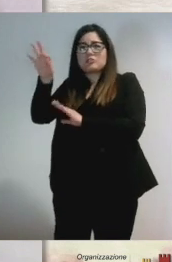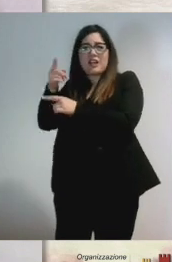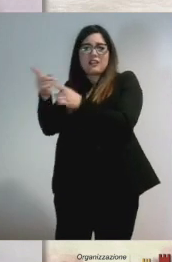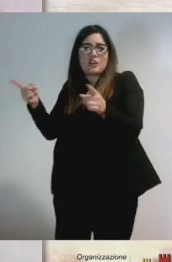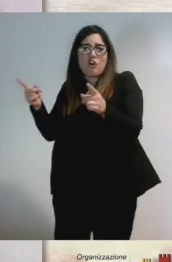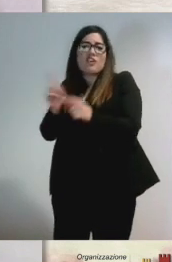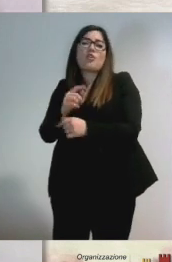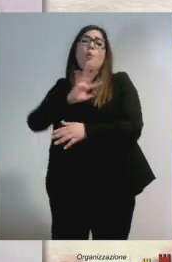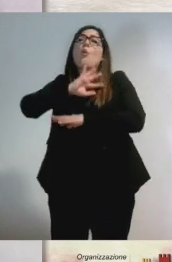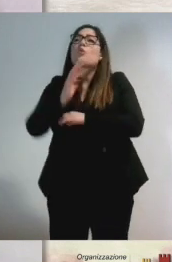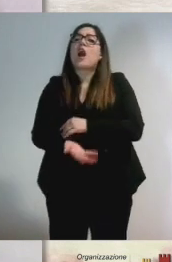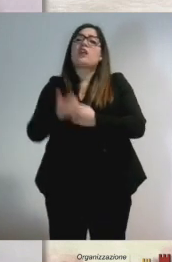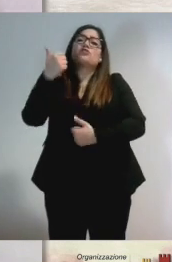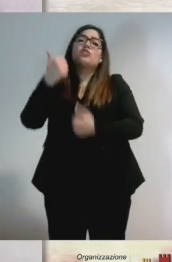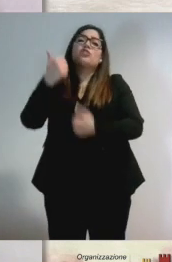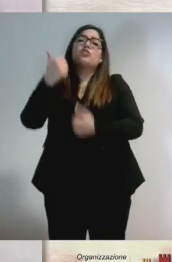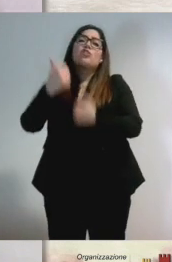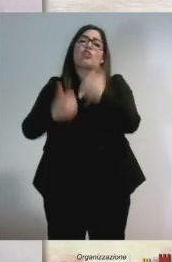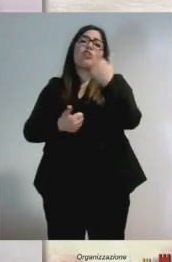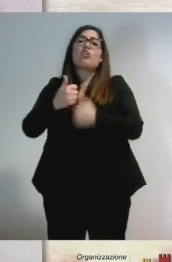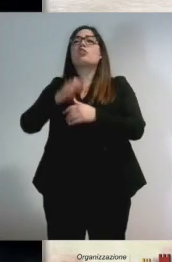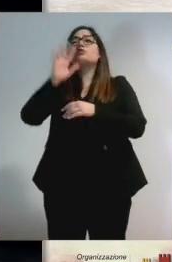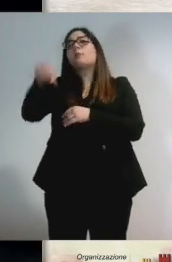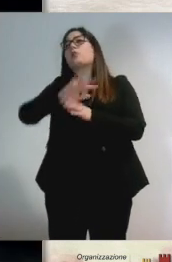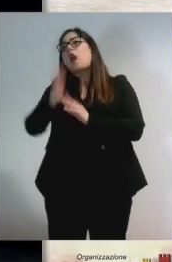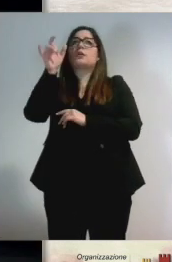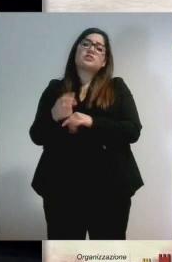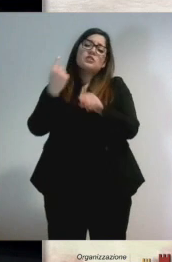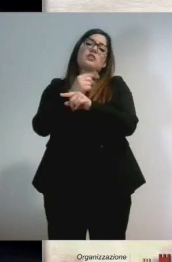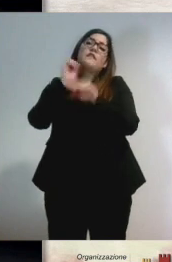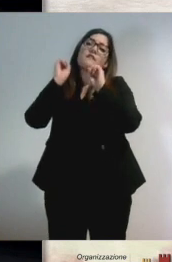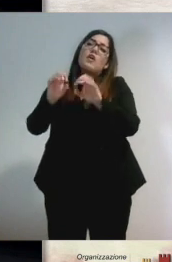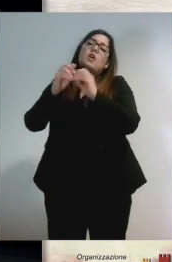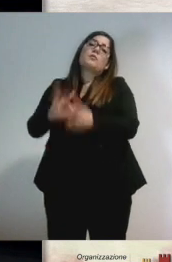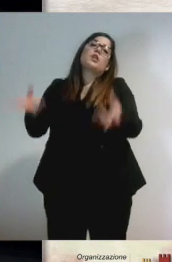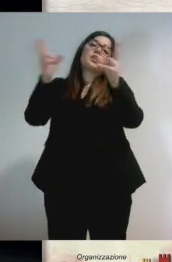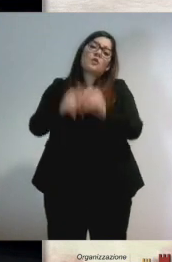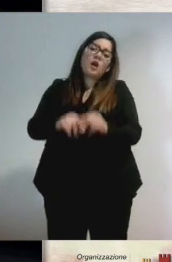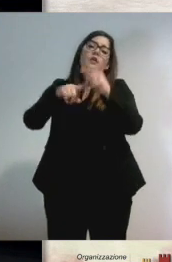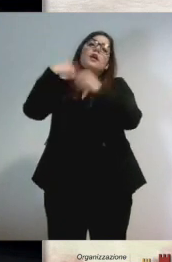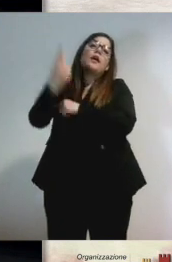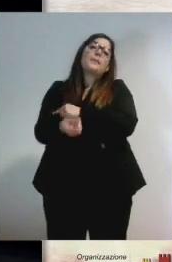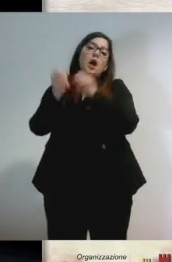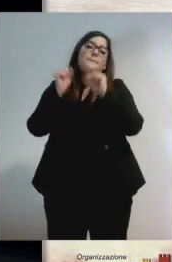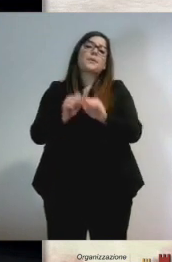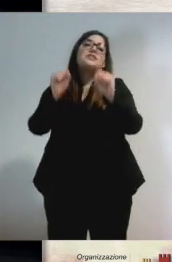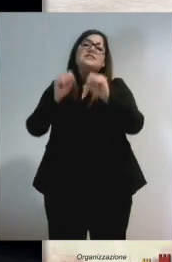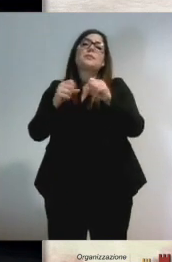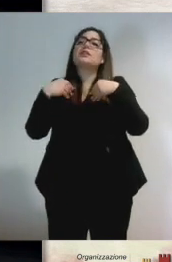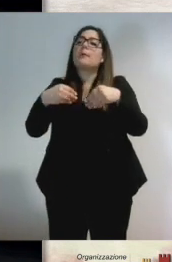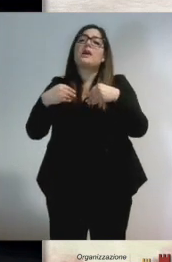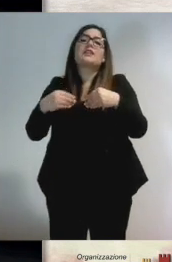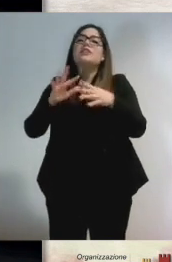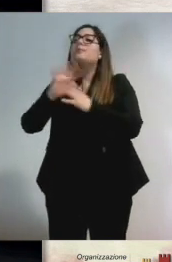un il concorso che durerà un altro prendere una persona che devo formare di nuovo e soprattutto togliamo la possibilità a quelli di partecipare